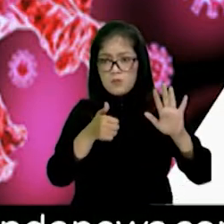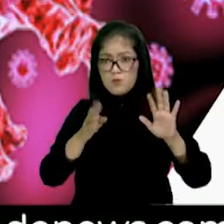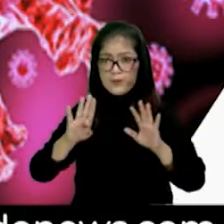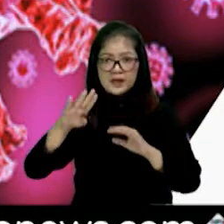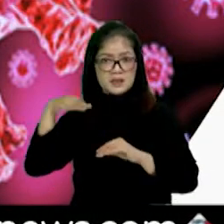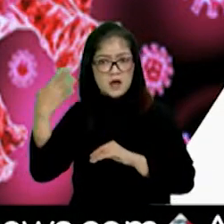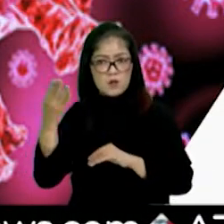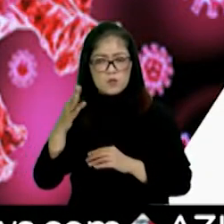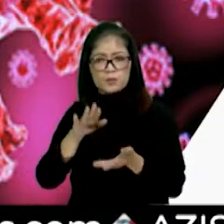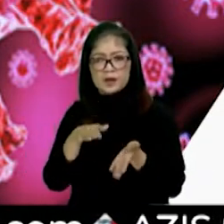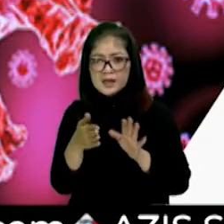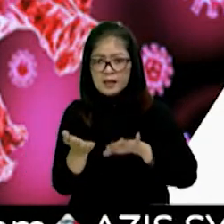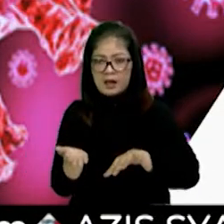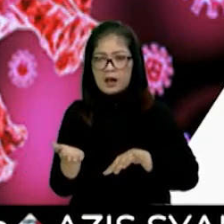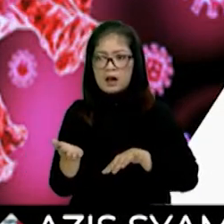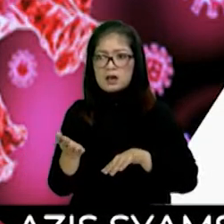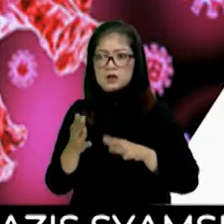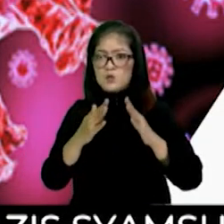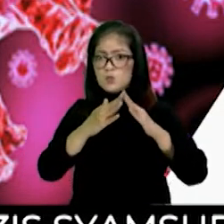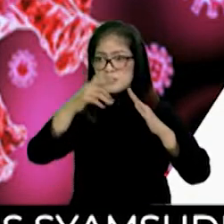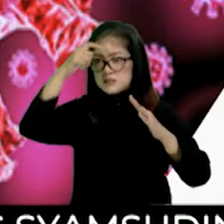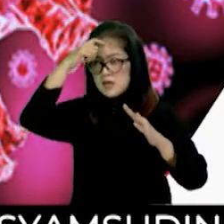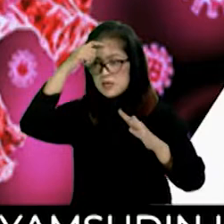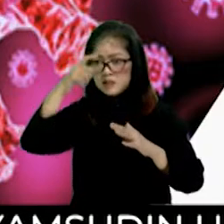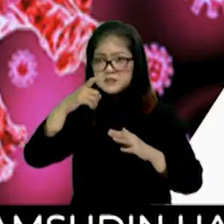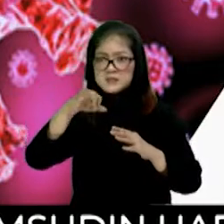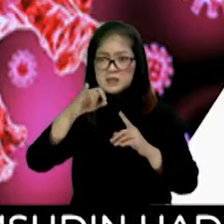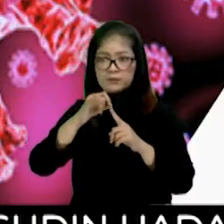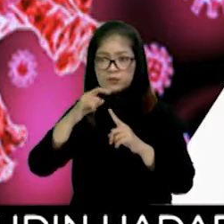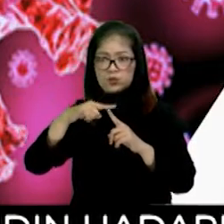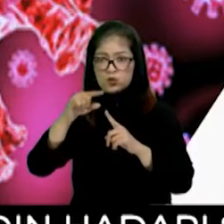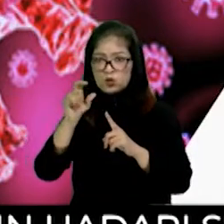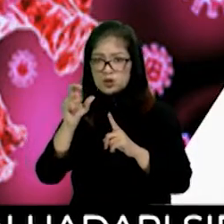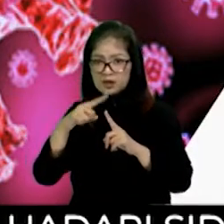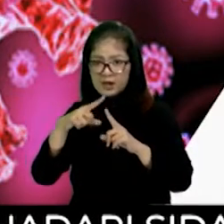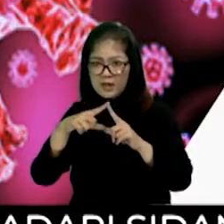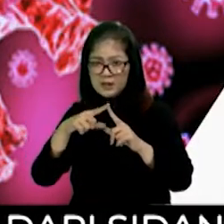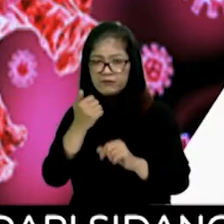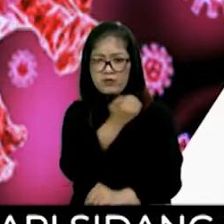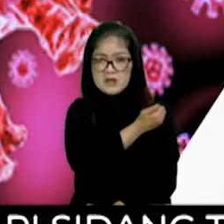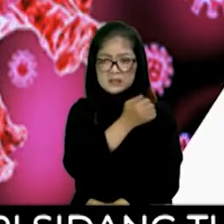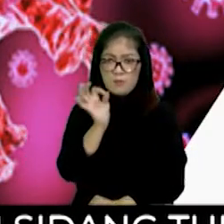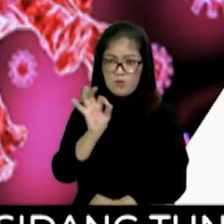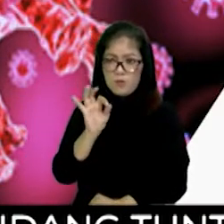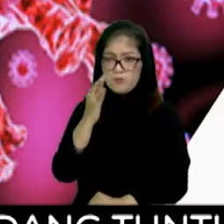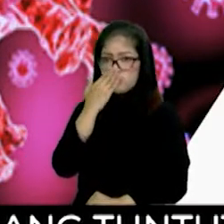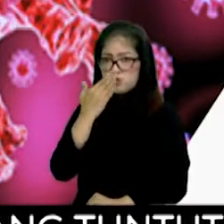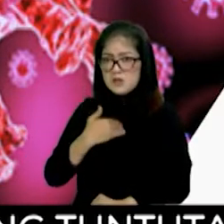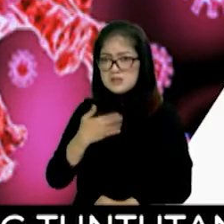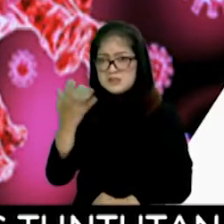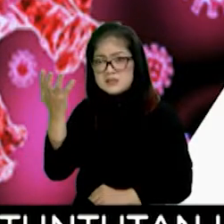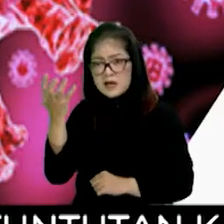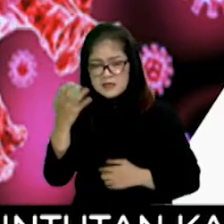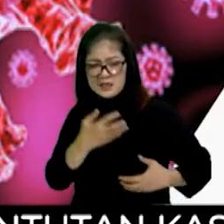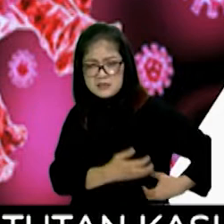Sakit Sari Asih Ciputat dalam kondisi belum tervaksinasi dan memiliki komorbid, hipertensi, dan sakit ginjal, serta terinfeksi